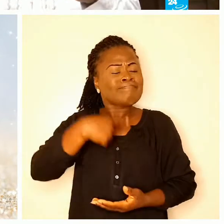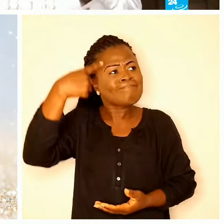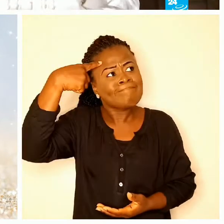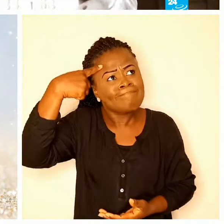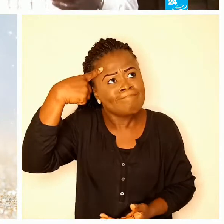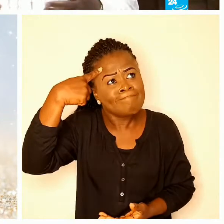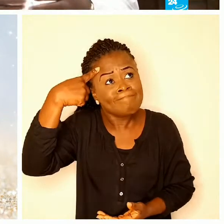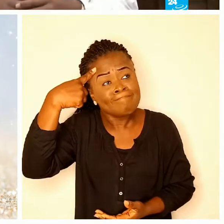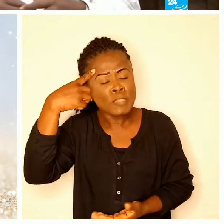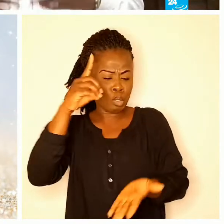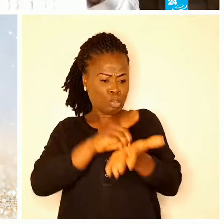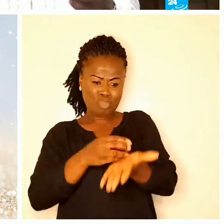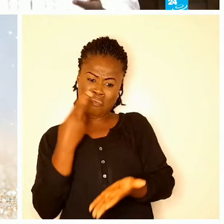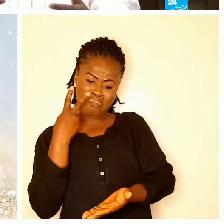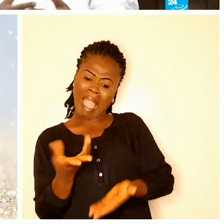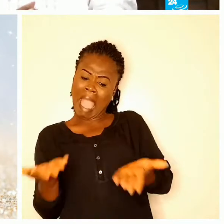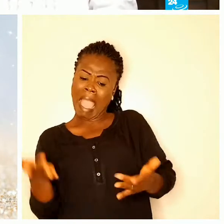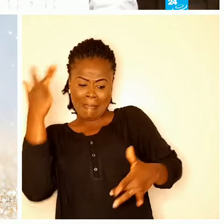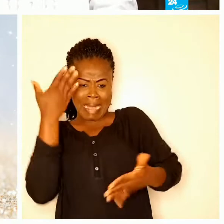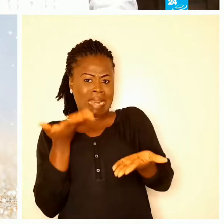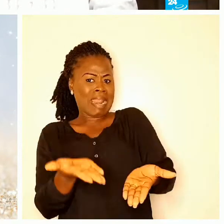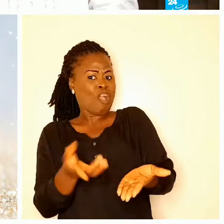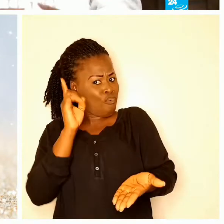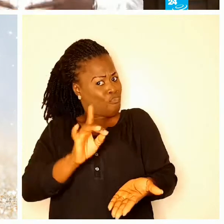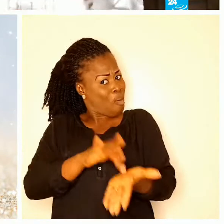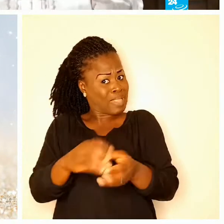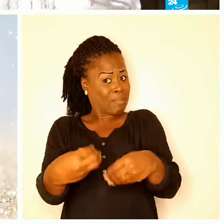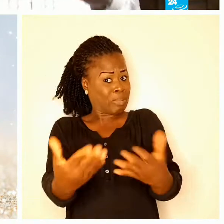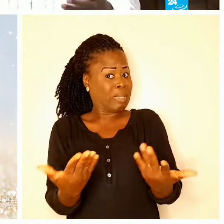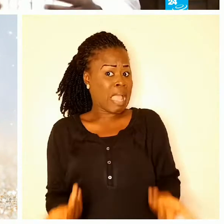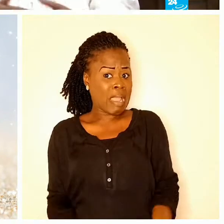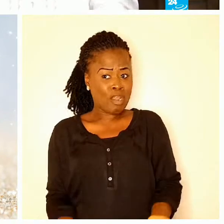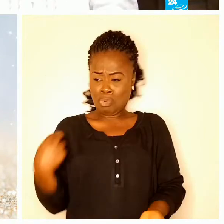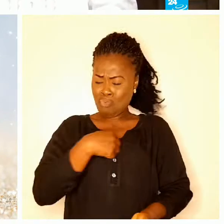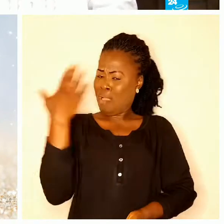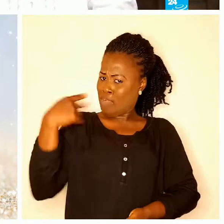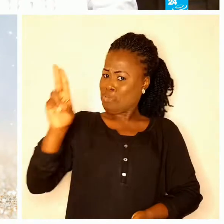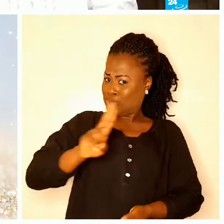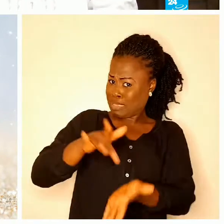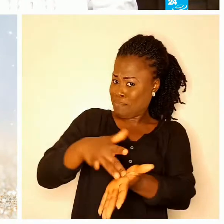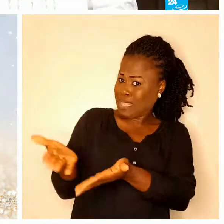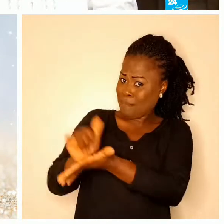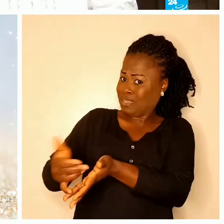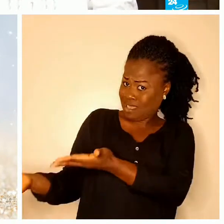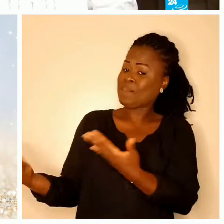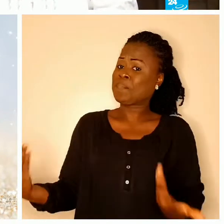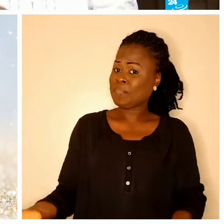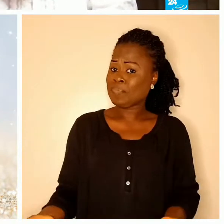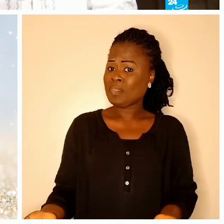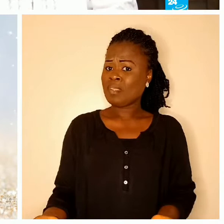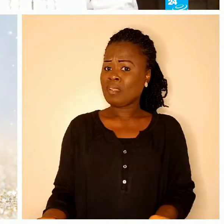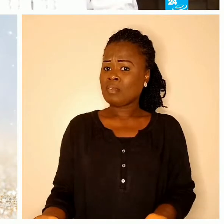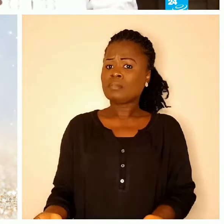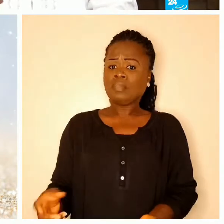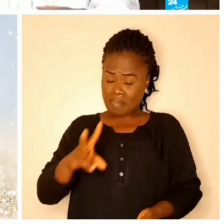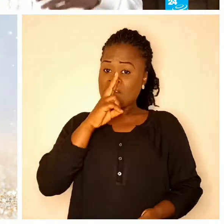ont des malades entre les mains et qui doivent les soigner, alors que la chloroquine a fait des résultats importants, je pense que le débat peut